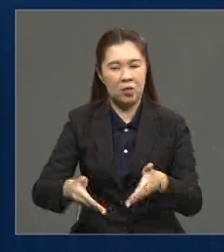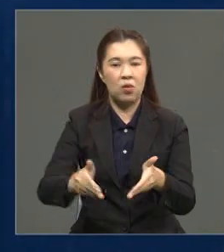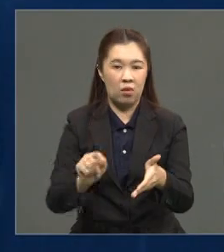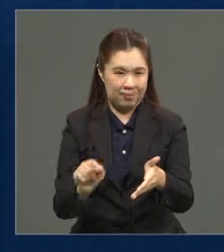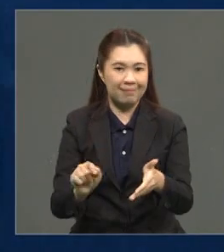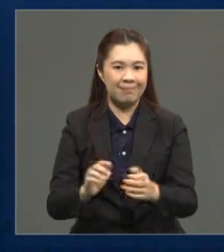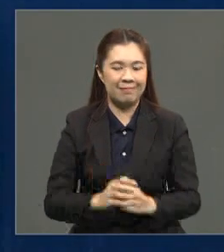เ